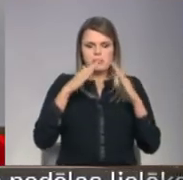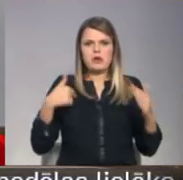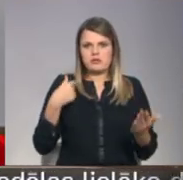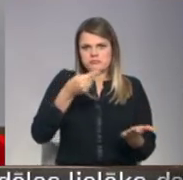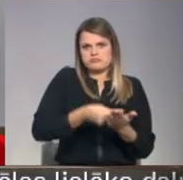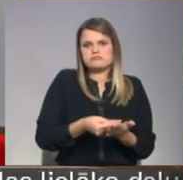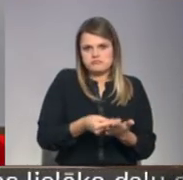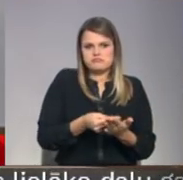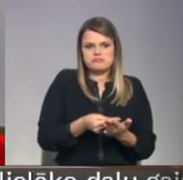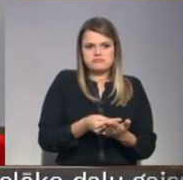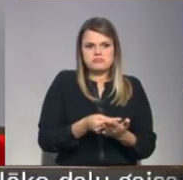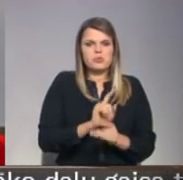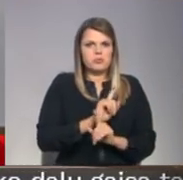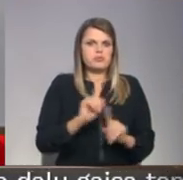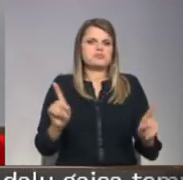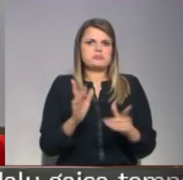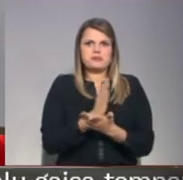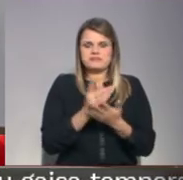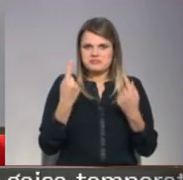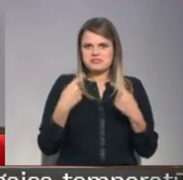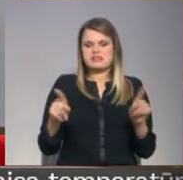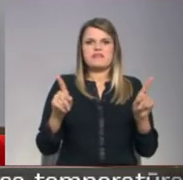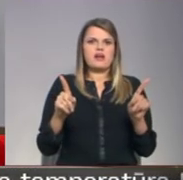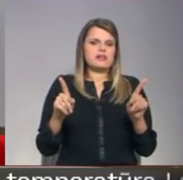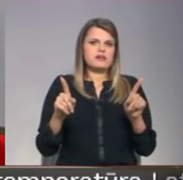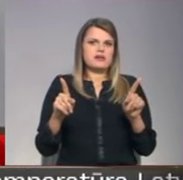jo uzreiz tā ir pilnīgi cita tādā,